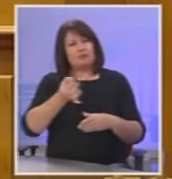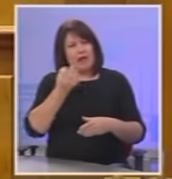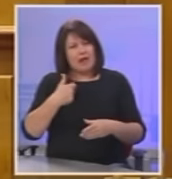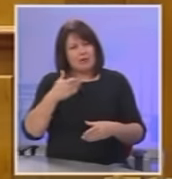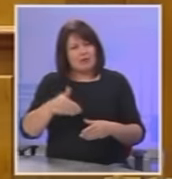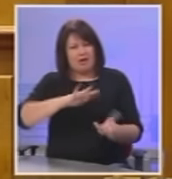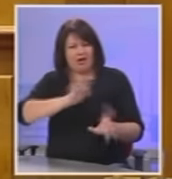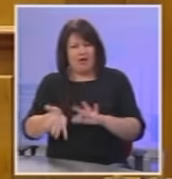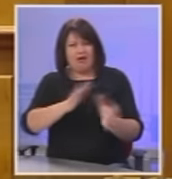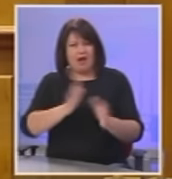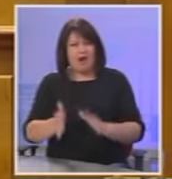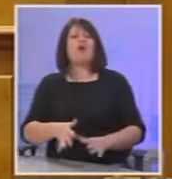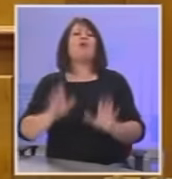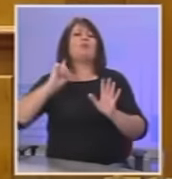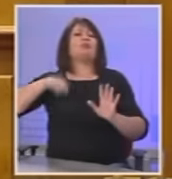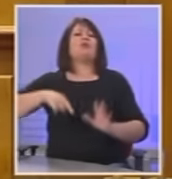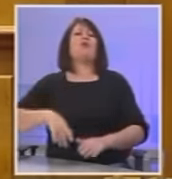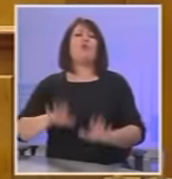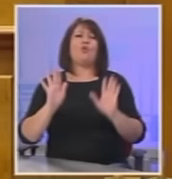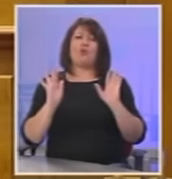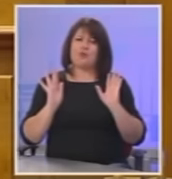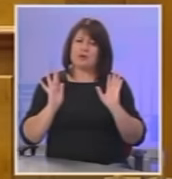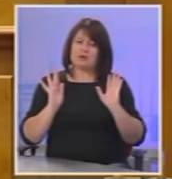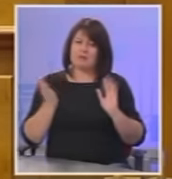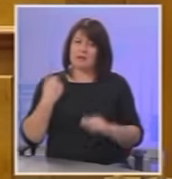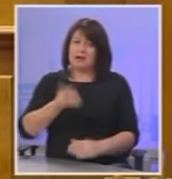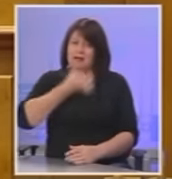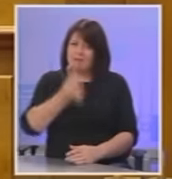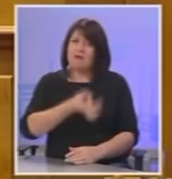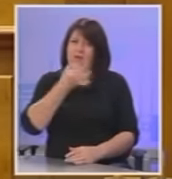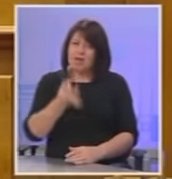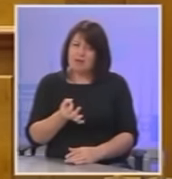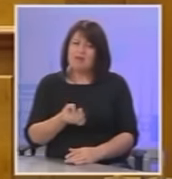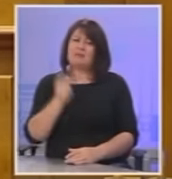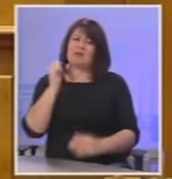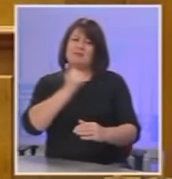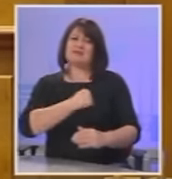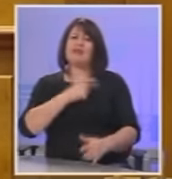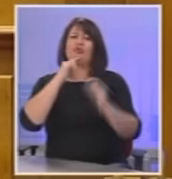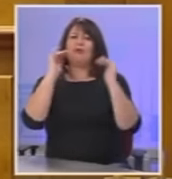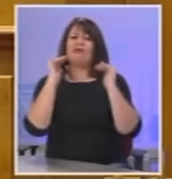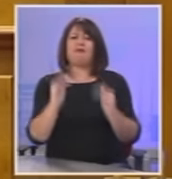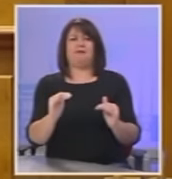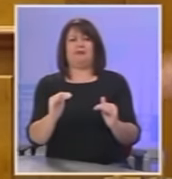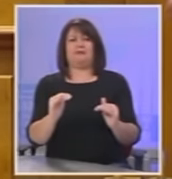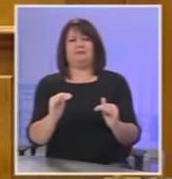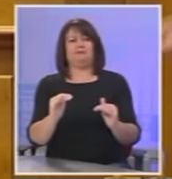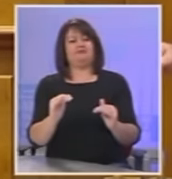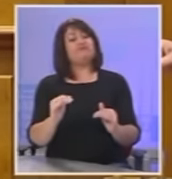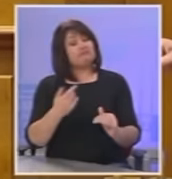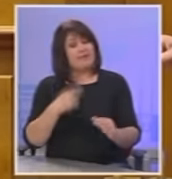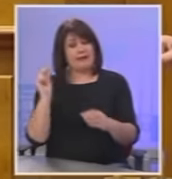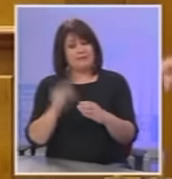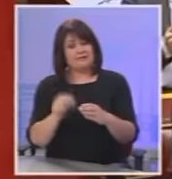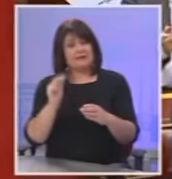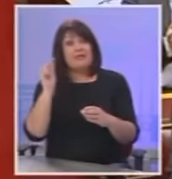τα θετήσουμε μετεκλογικά. Αυτά που εξαγγείλαμε δεν τα εγκαταλείπουμε. Με βάση τις αρχές μας καταψηφίζουμε